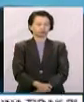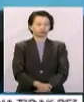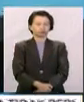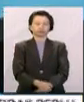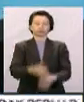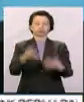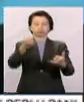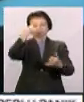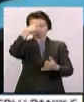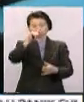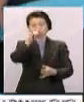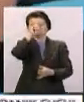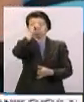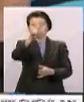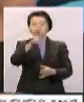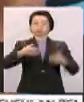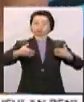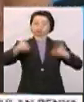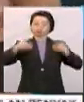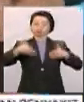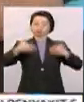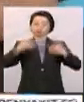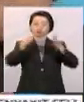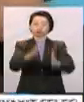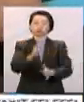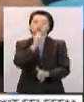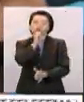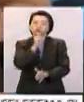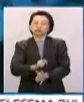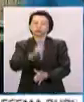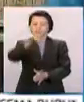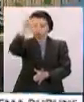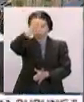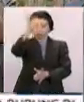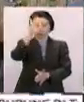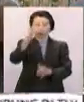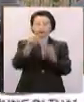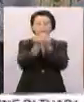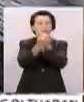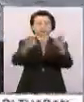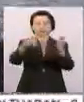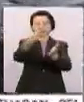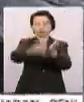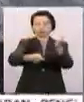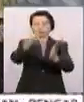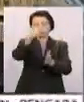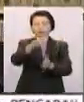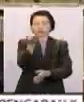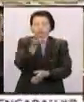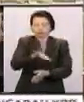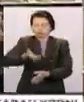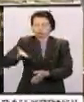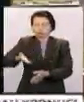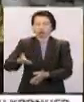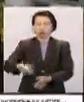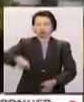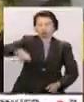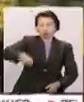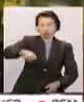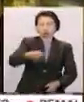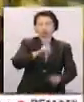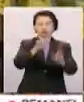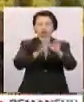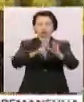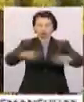Selain itu, bagi memastikan kesejahteraan warga emas, kerajaan juga akan mengecualikan cukai untuk barangan seperti tongkat dan